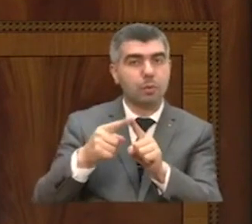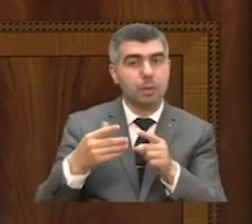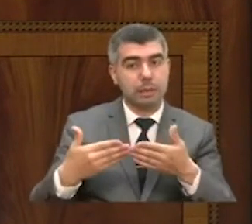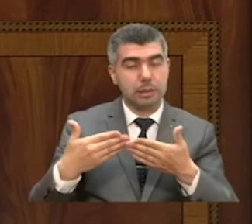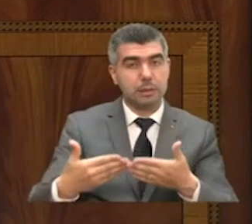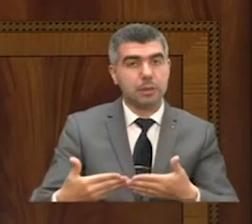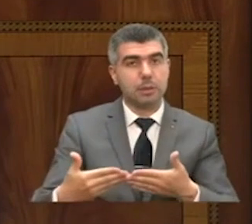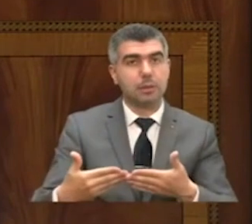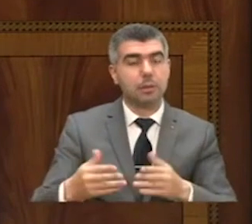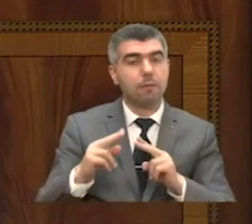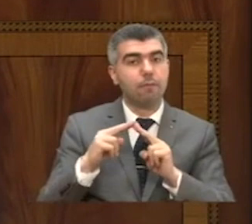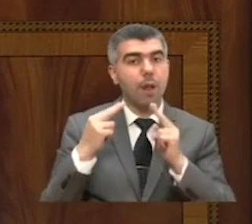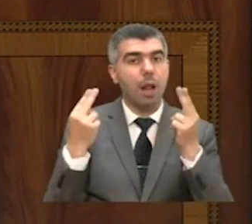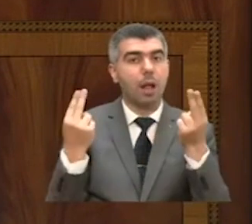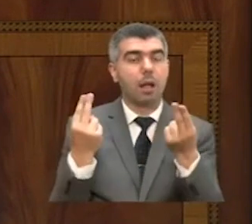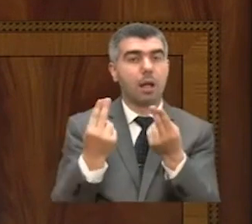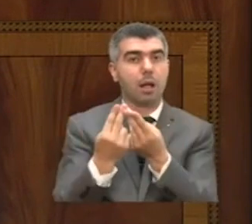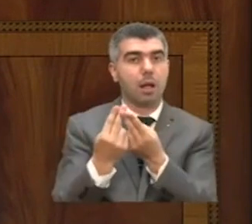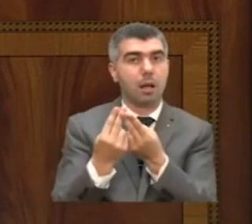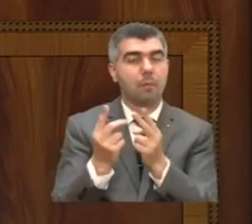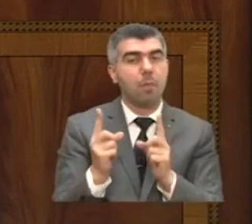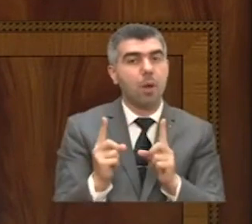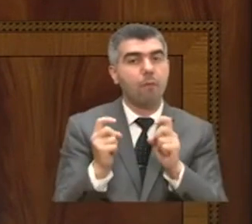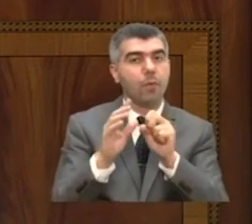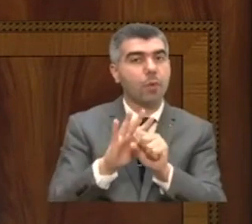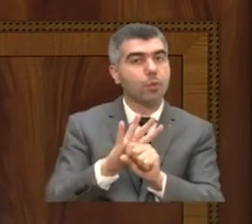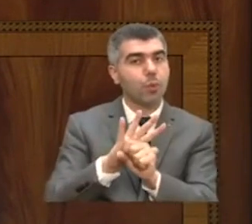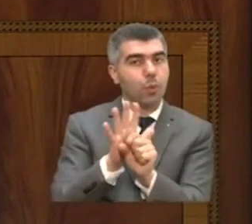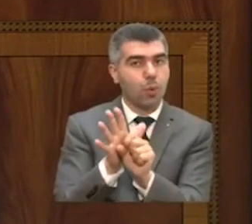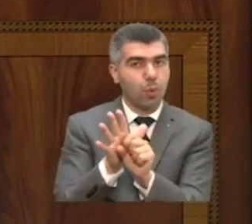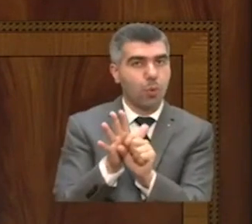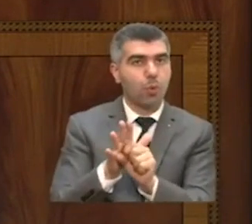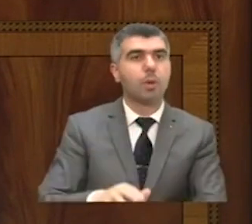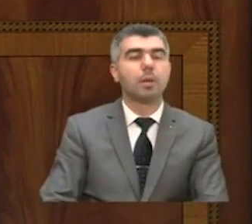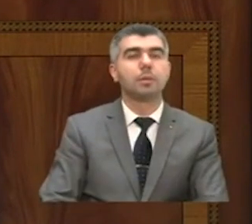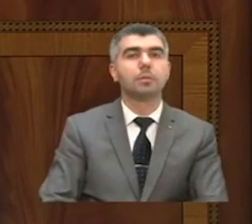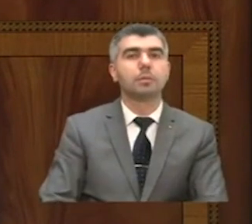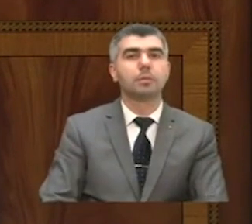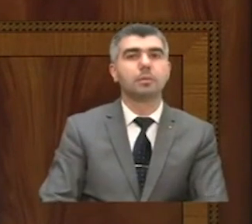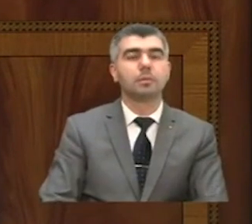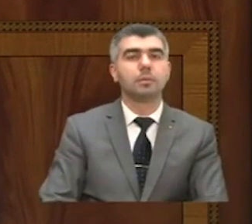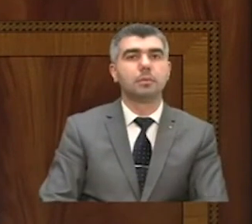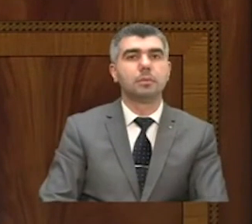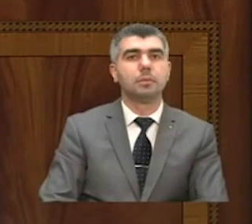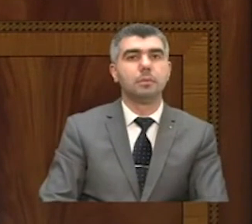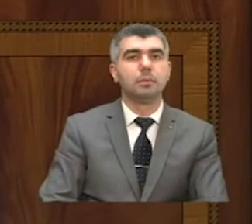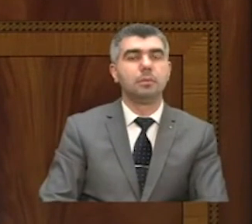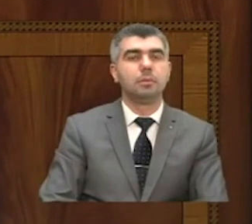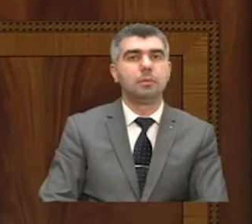كيعيشها العالم جراء تداعيات ديال جائحة كوفيد.